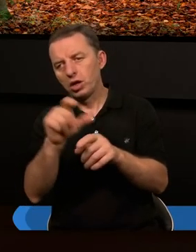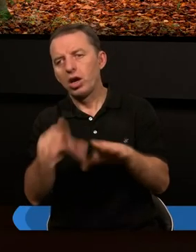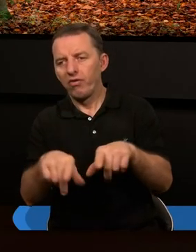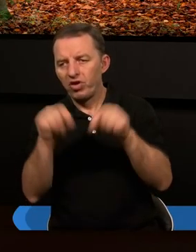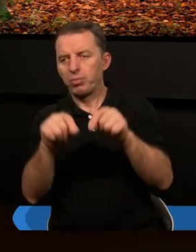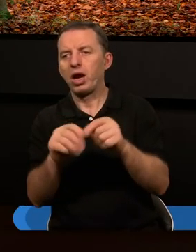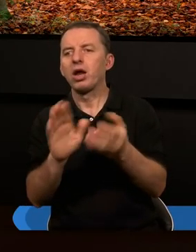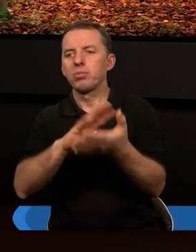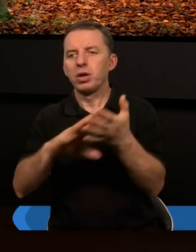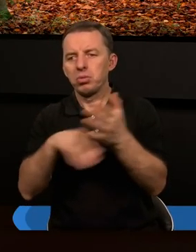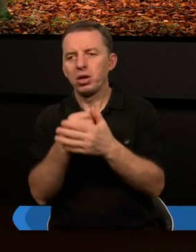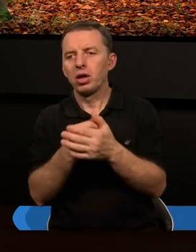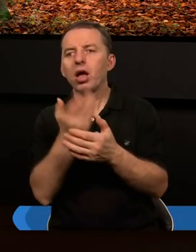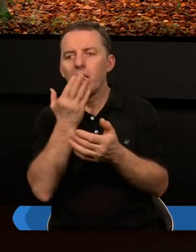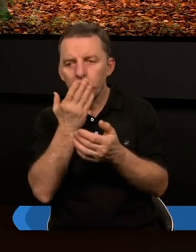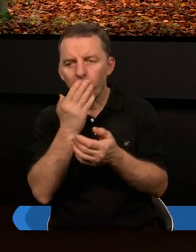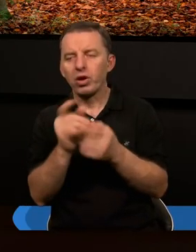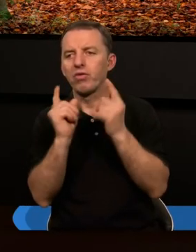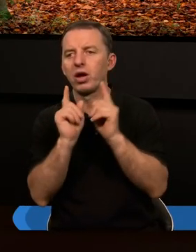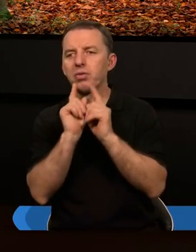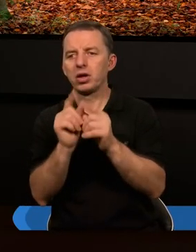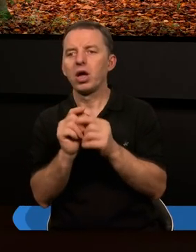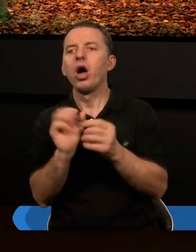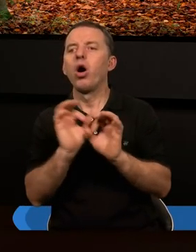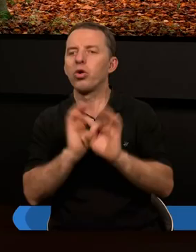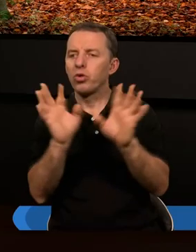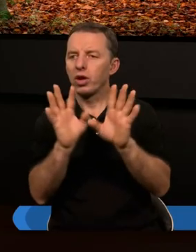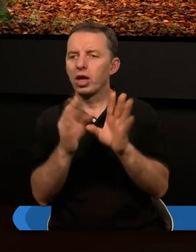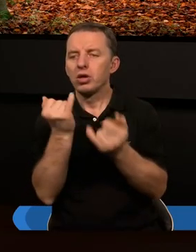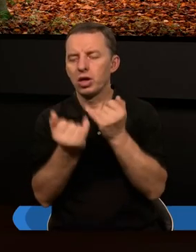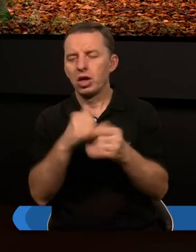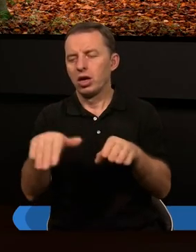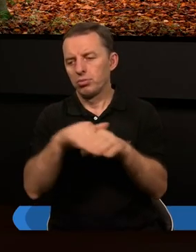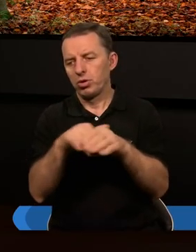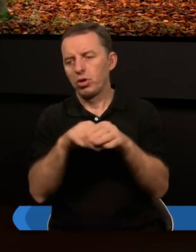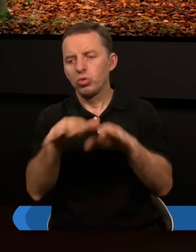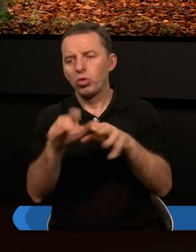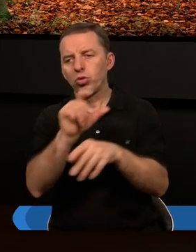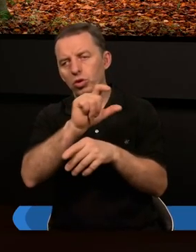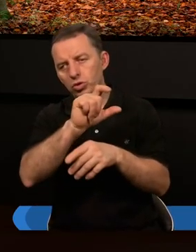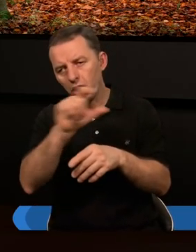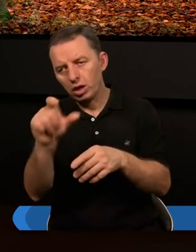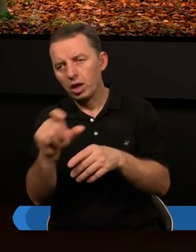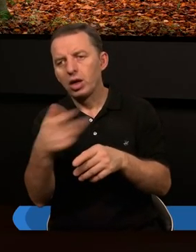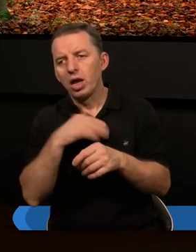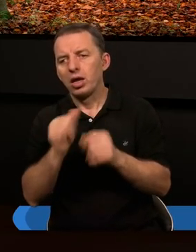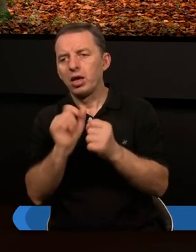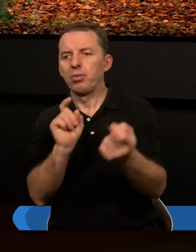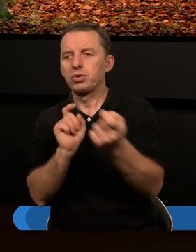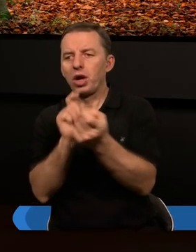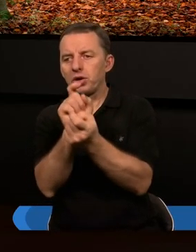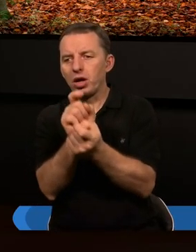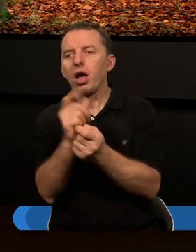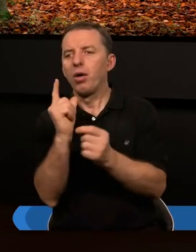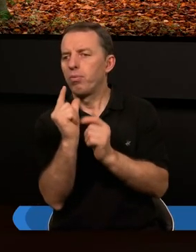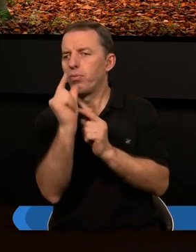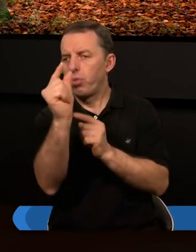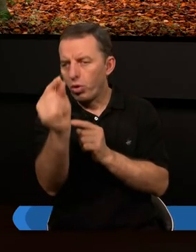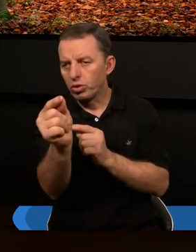wybrać Biblię. Tak trochę mówię sarkastycznie. Oczywiście, jeżeli spędzamy z Bogiem bardzo dużo czasu, to ja nie jestem przeciwna, żeby